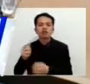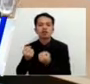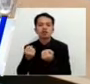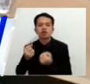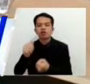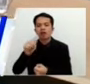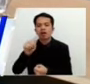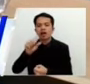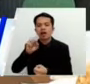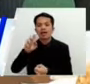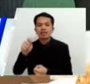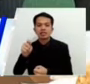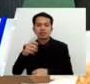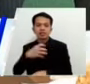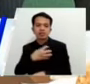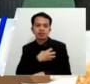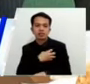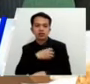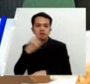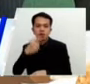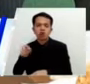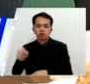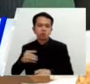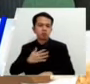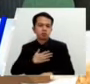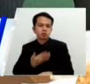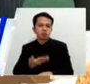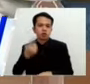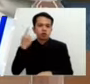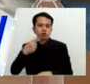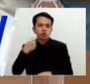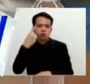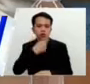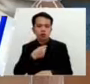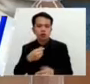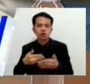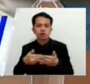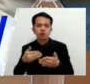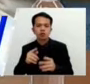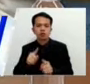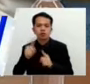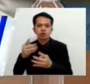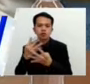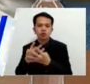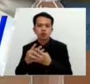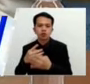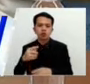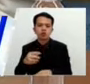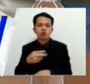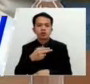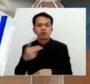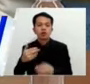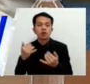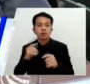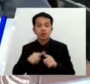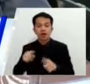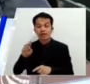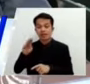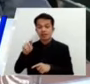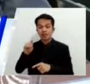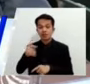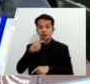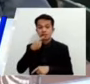sa pagpapasuko kay Guo bago ito naaresto sa Indonesia. Pero ang alegasyon ni Senador Ronald Bato de la Rosa,